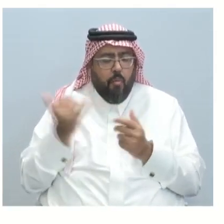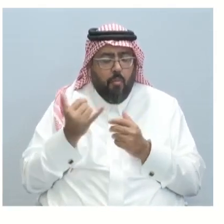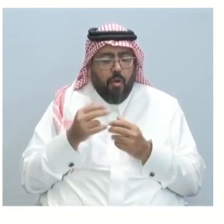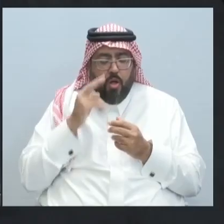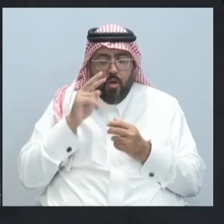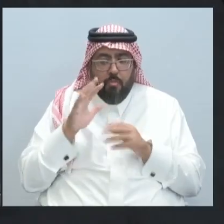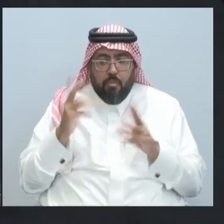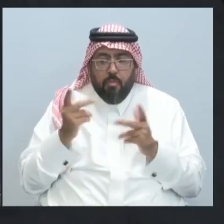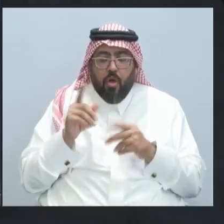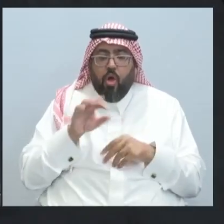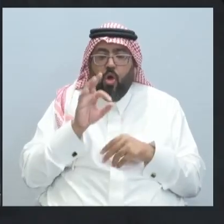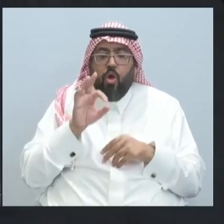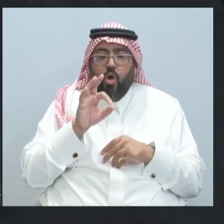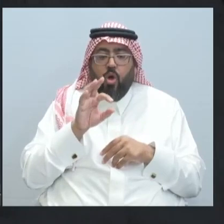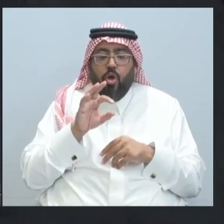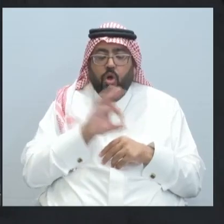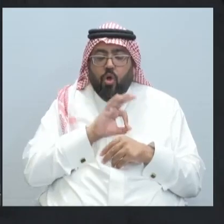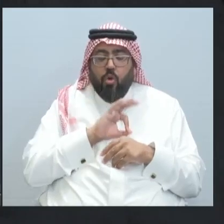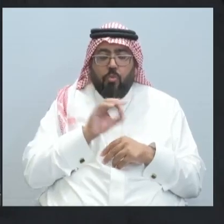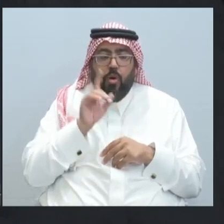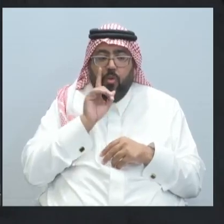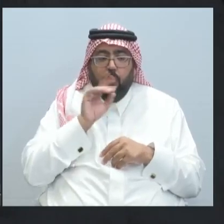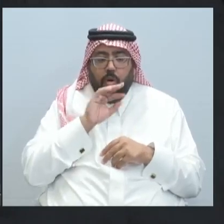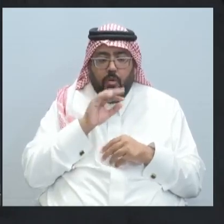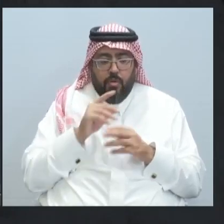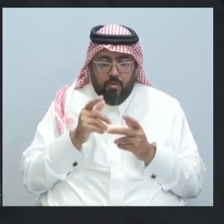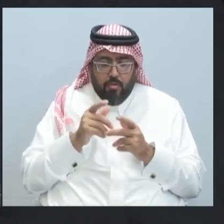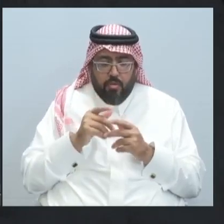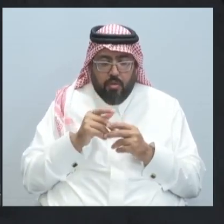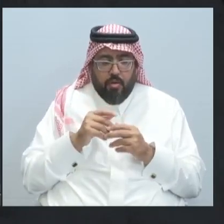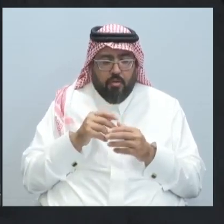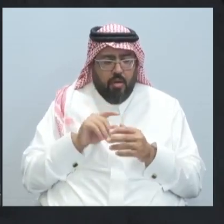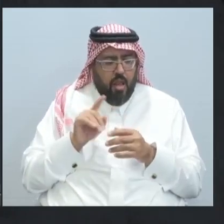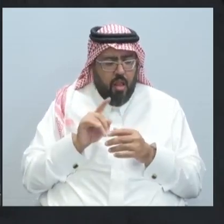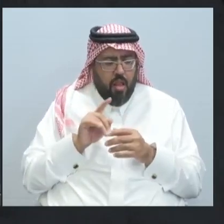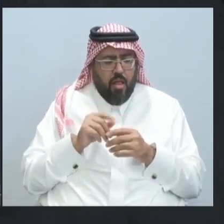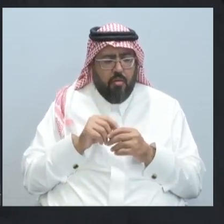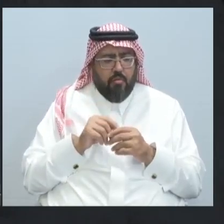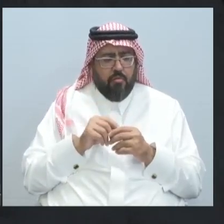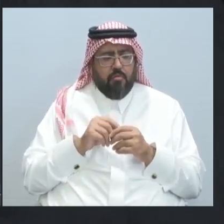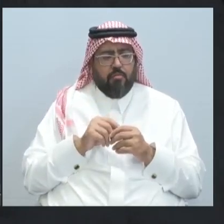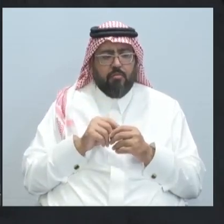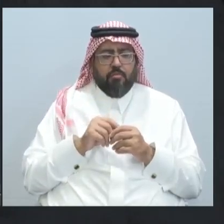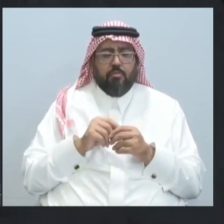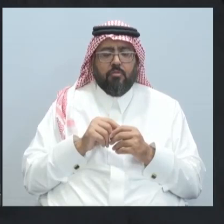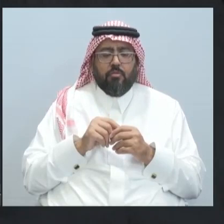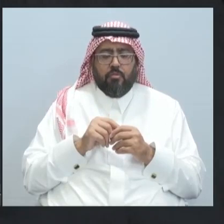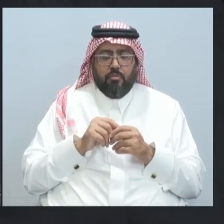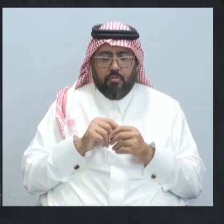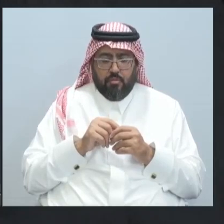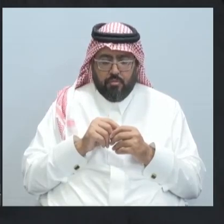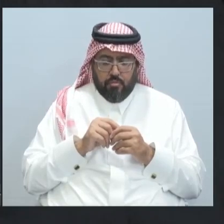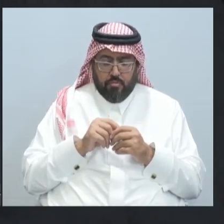وتنظر ماذا يحبان ماذا ماذا يكرهان فما يحبانه بادر